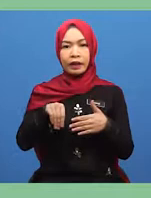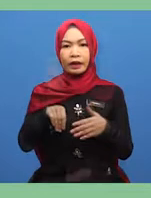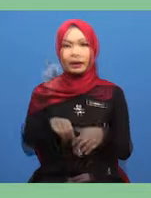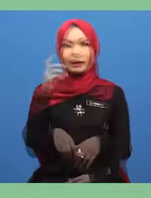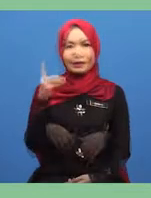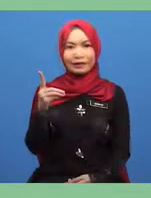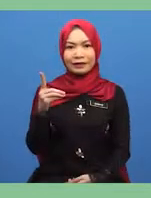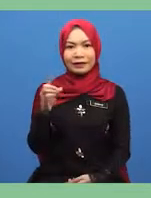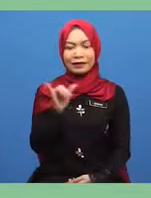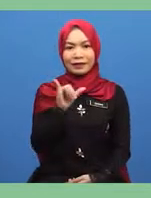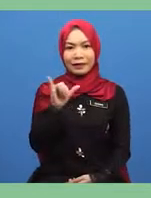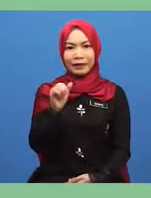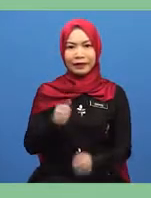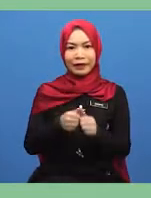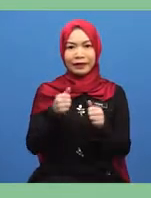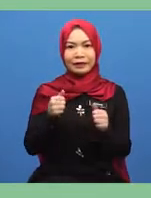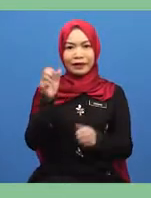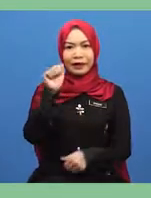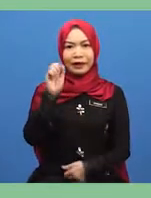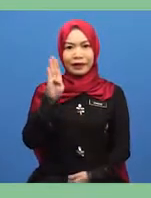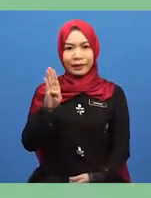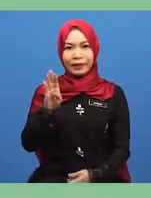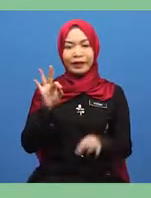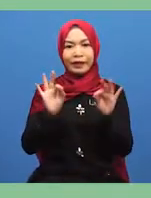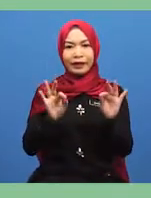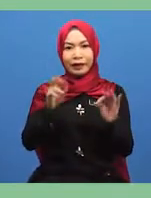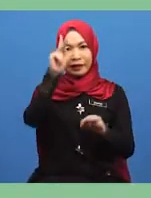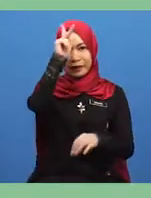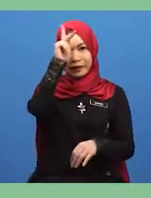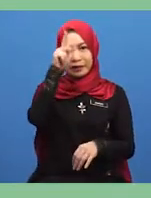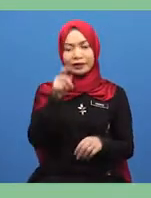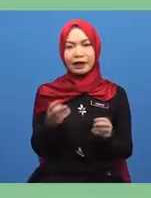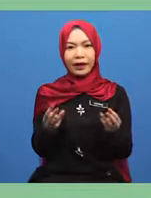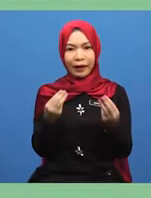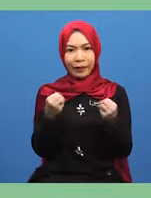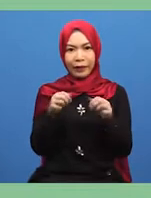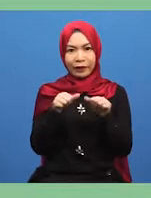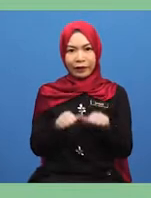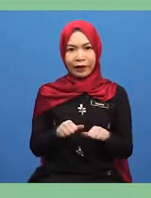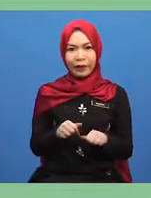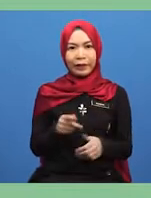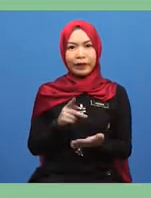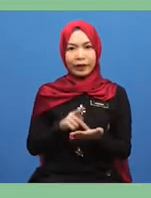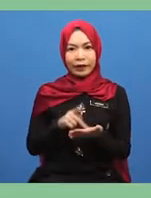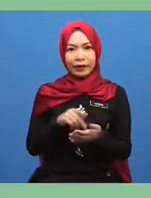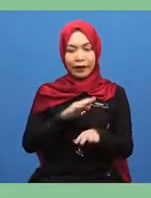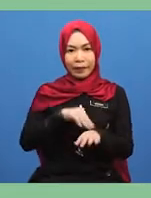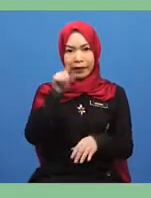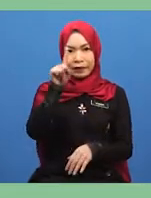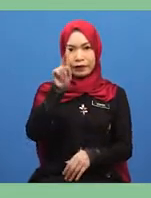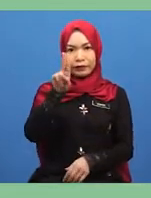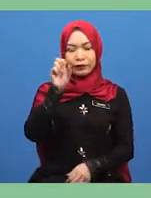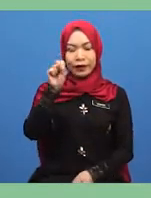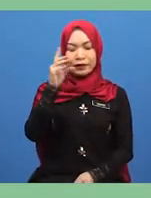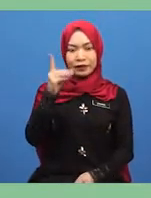jarak AB. Sekiranya kerajaan Malaysia ingin mengekalkan kadar pertukaran pada 1 USD